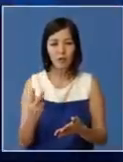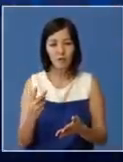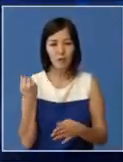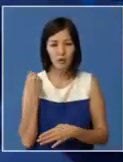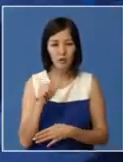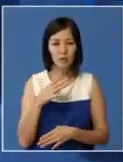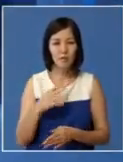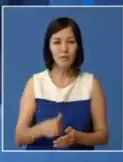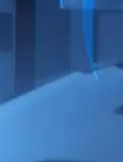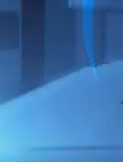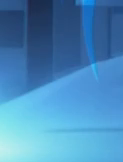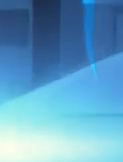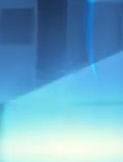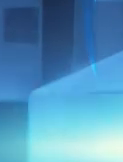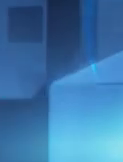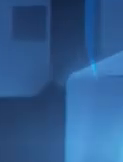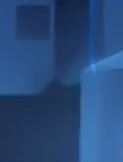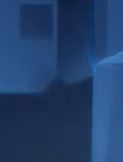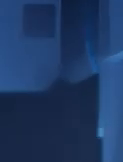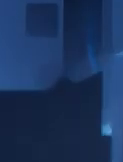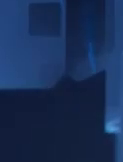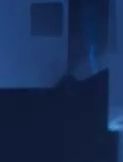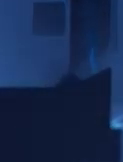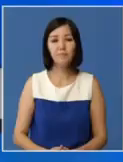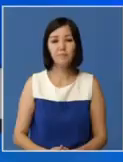Жарқын Нұрланұлы, Әсет Дүйсенбек, Жетісу телеарнасы.